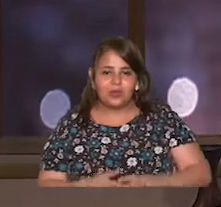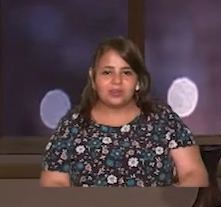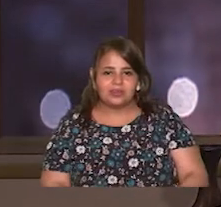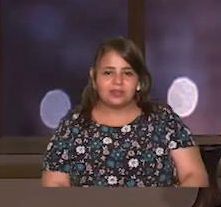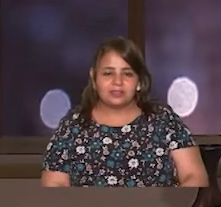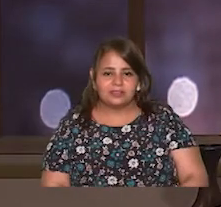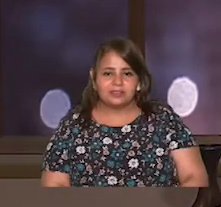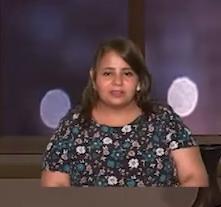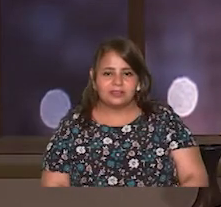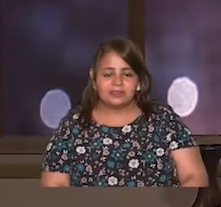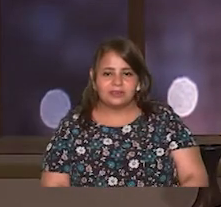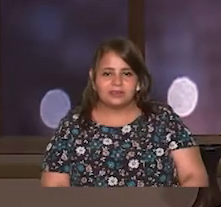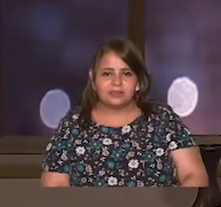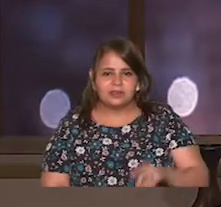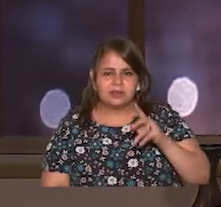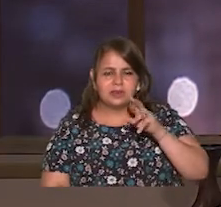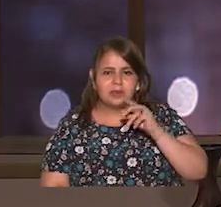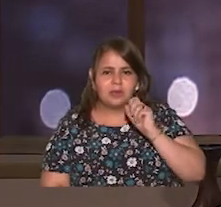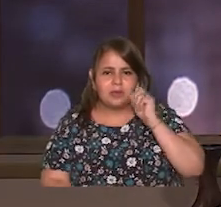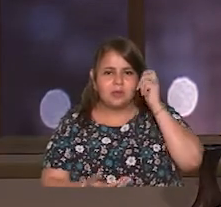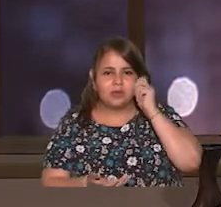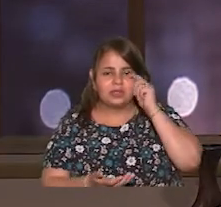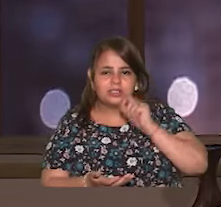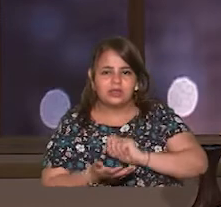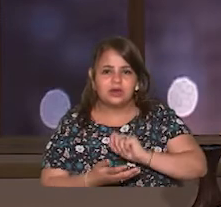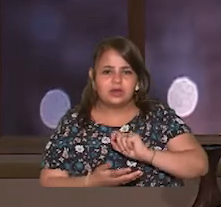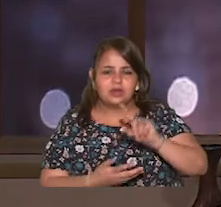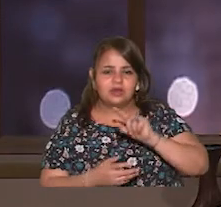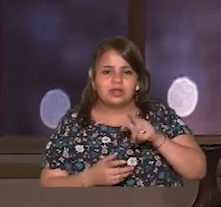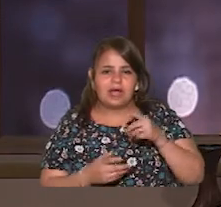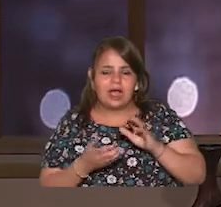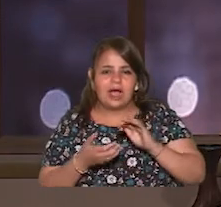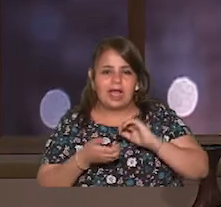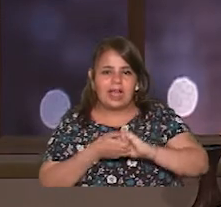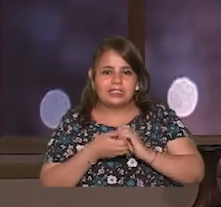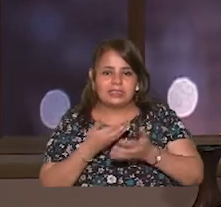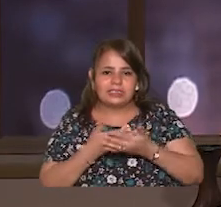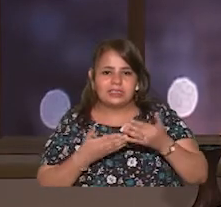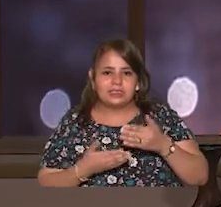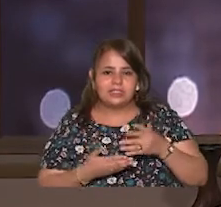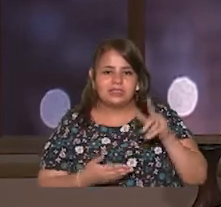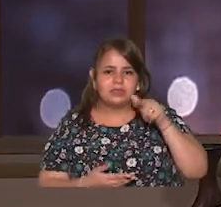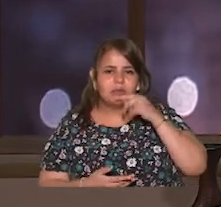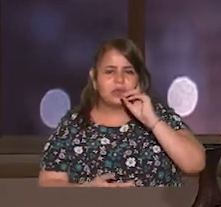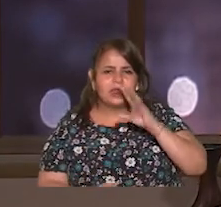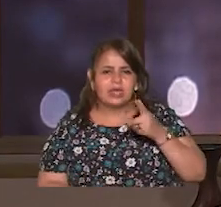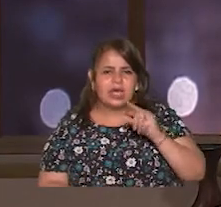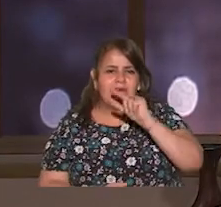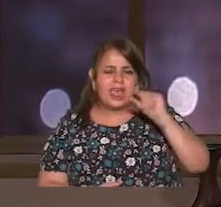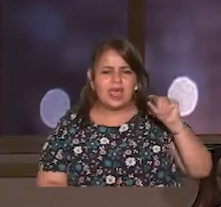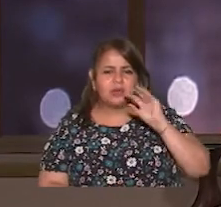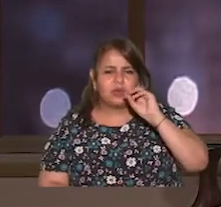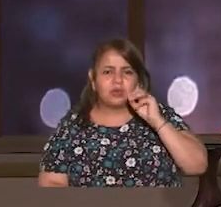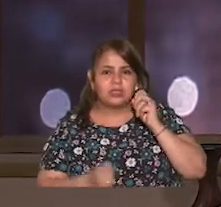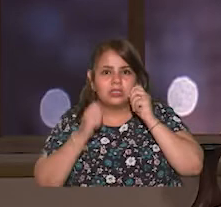موجود. بولس الرسول في كورنثوس الأولى 16-13 قال لنا آية مهمة جدا: